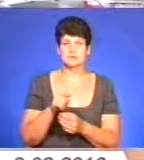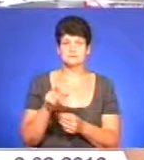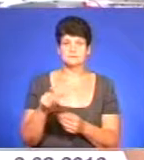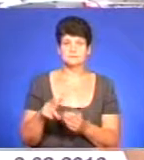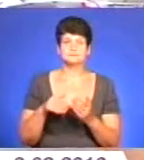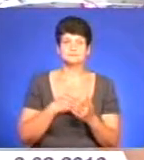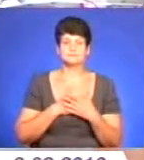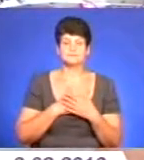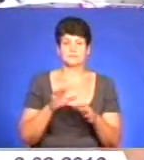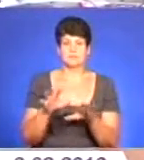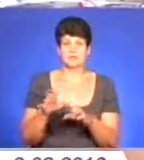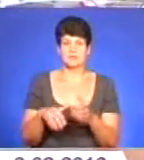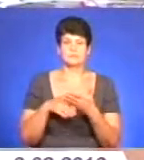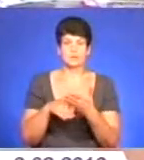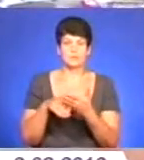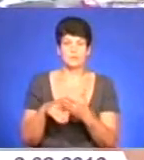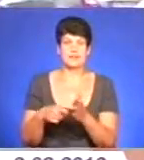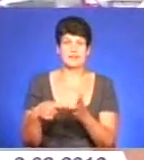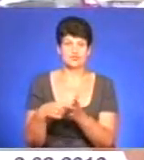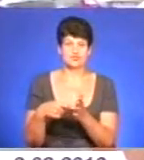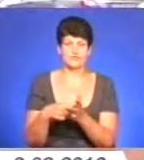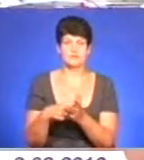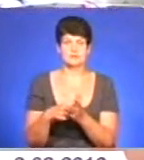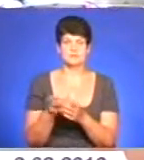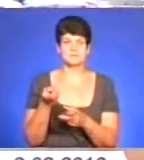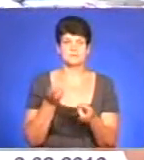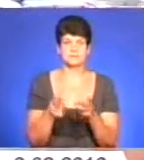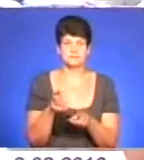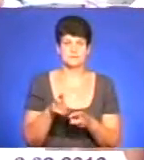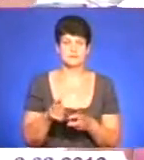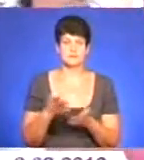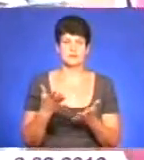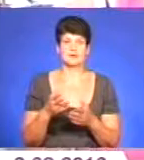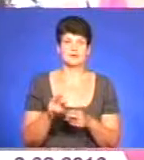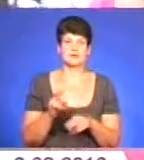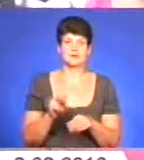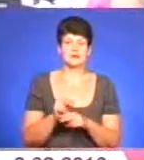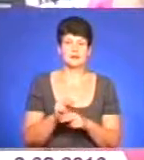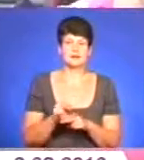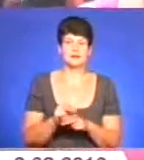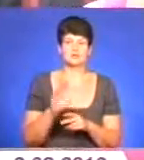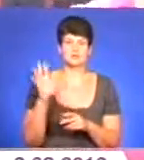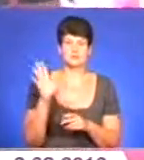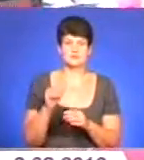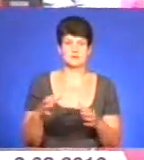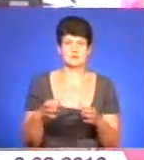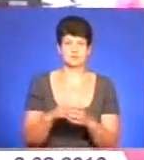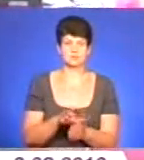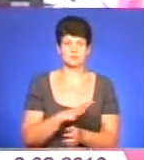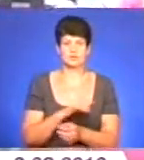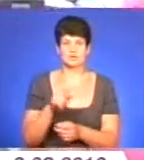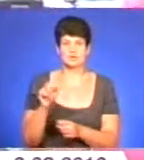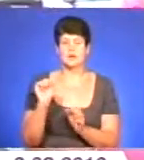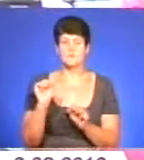би допомагали там харчуванням, цим відвідували їх, якісь там ліки, але щоб вони всі разом були, наприклад, людина